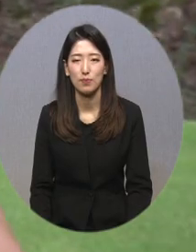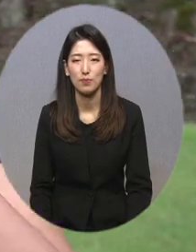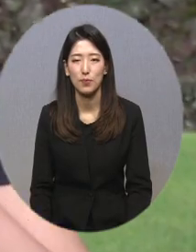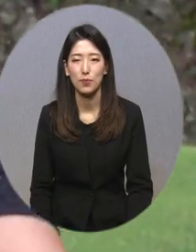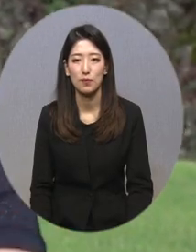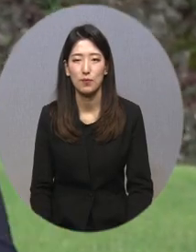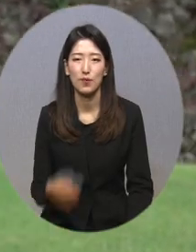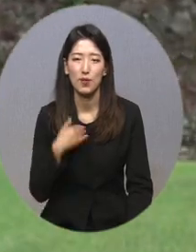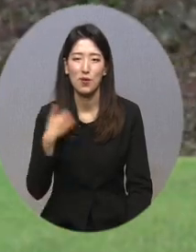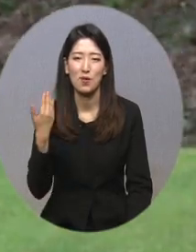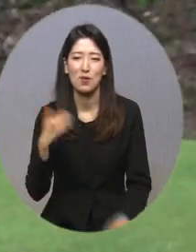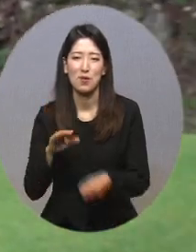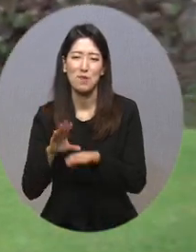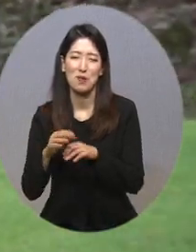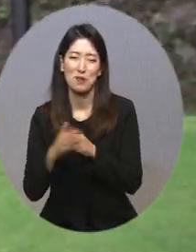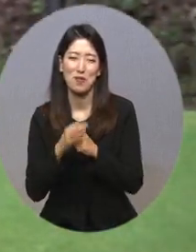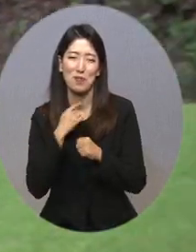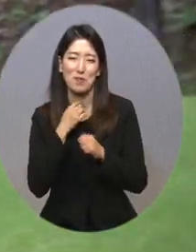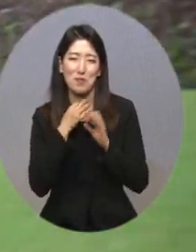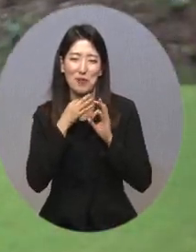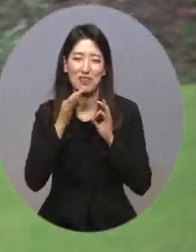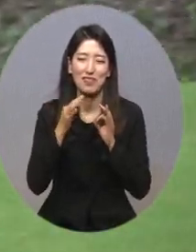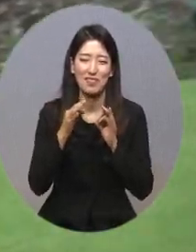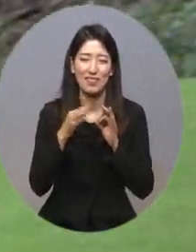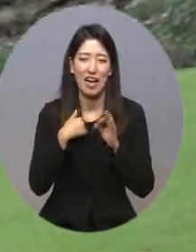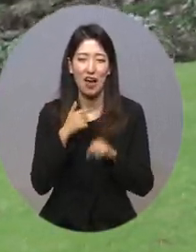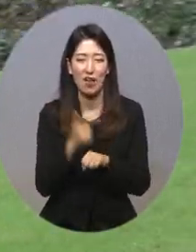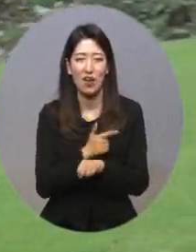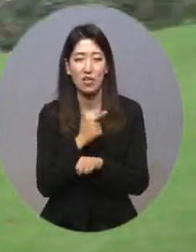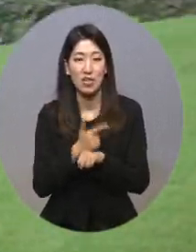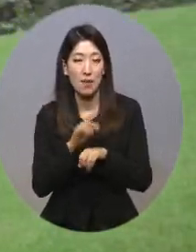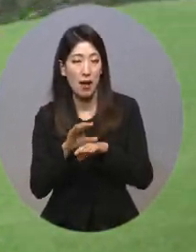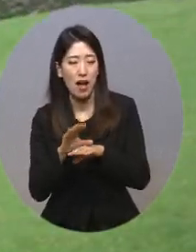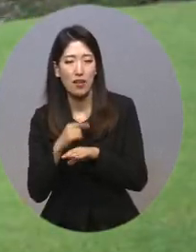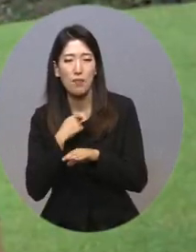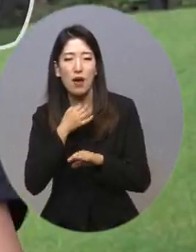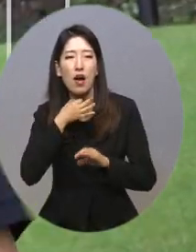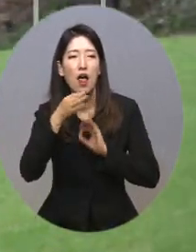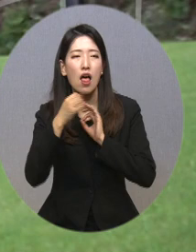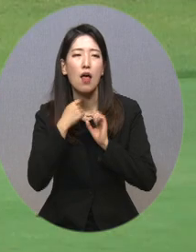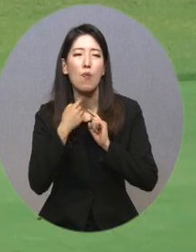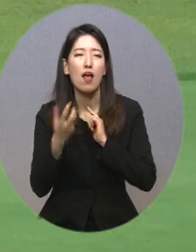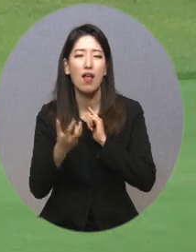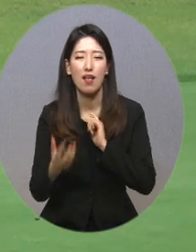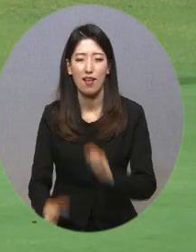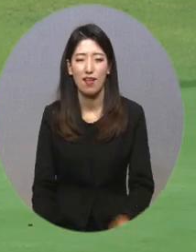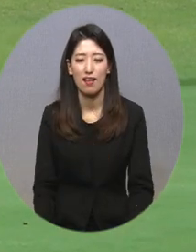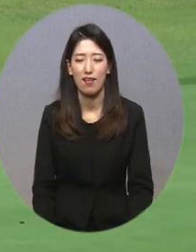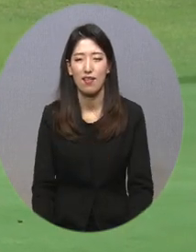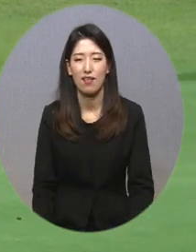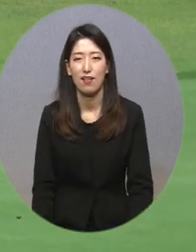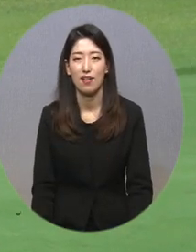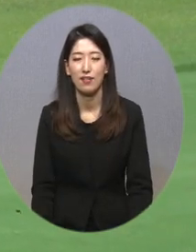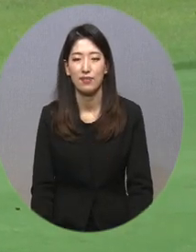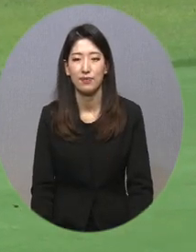제가 요즘 방송을 해서 그런 거예요. 하루에 6시간씩 방송하니까. 아우.